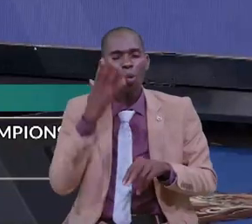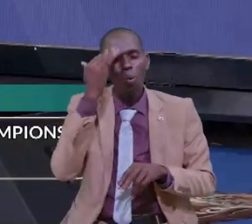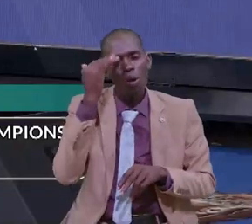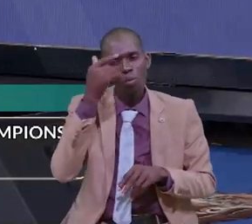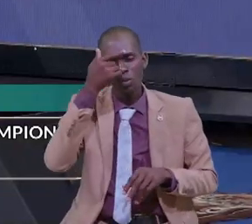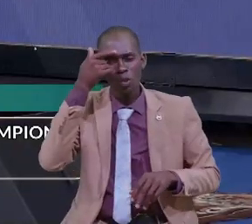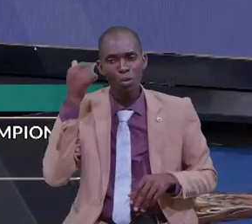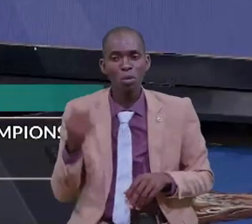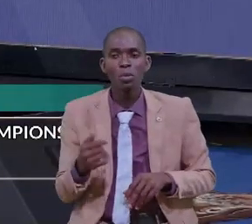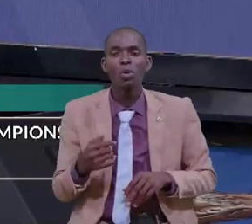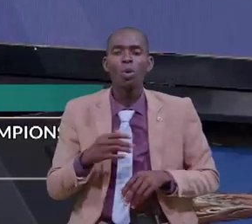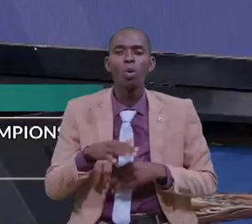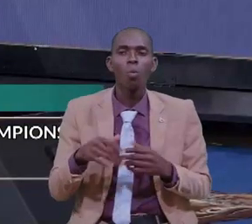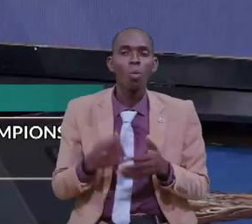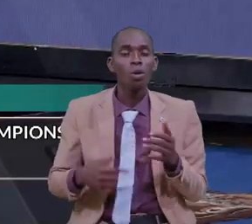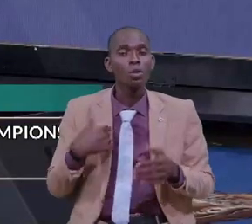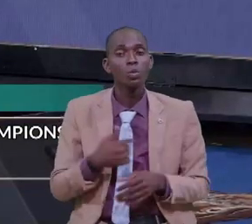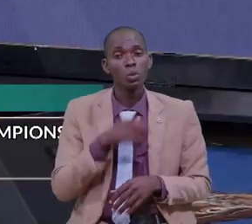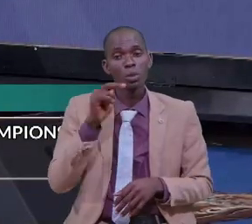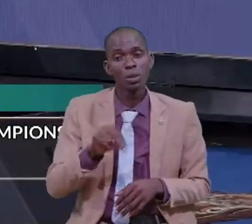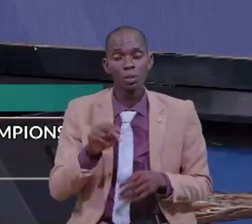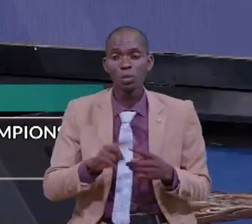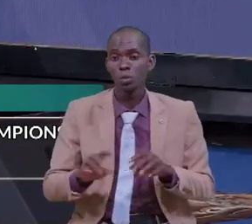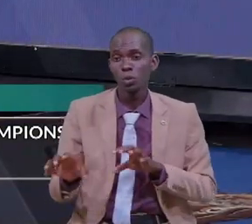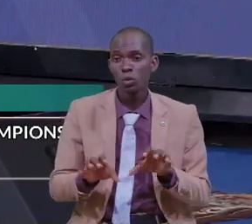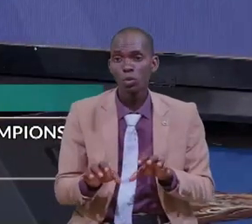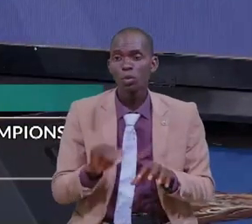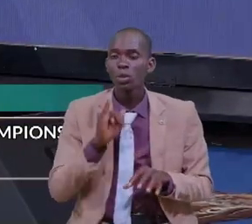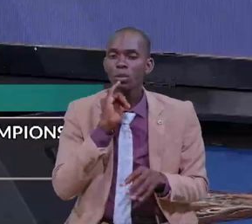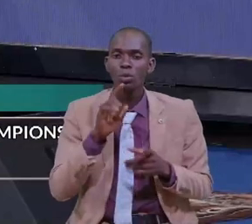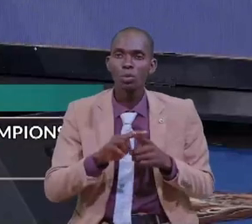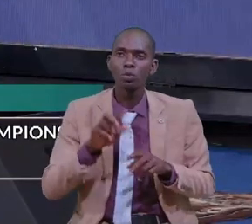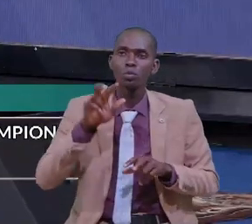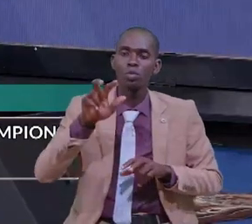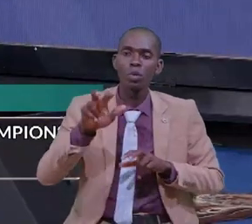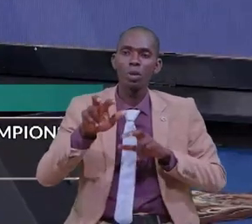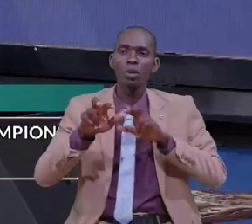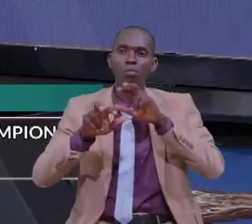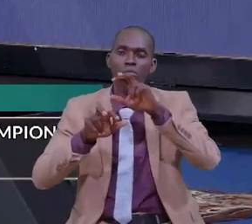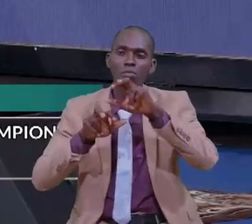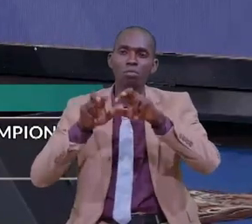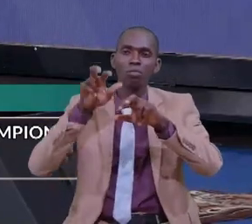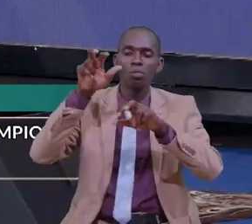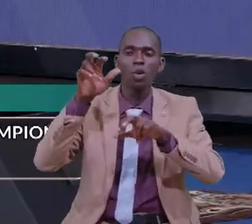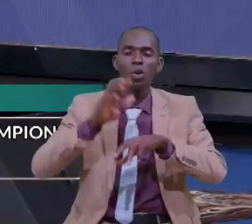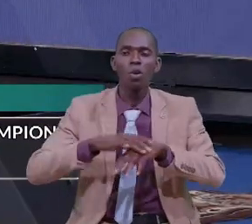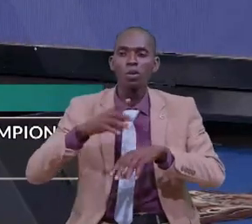Troisièmement, ce qu'il nous faut faire, c'est de monter sur